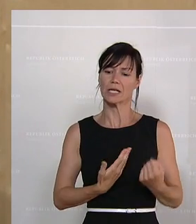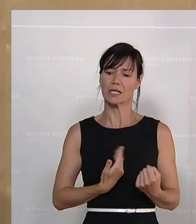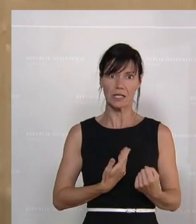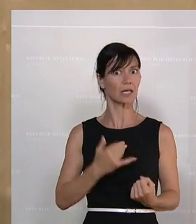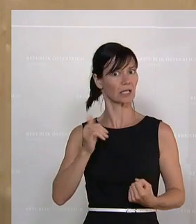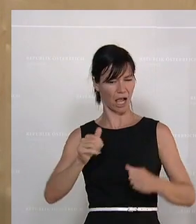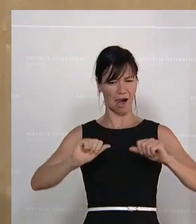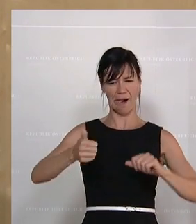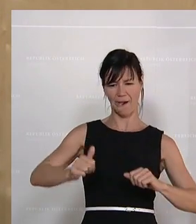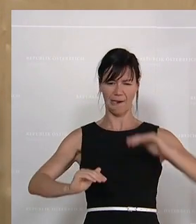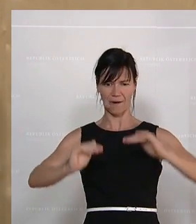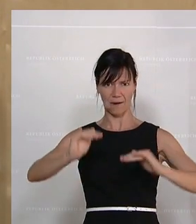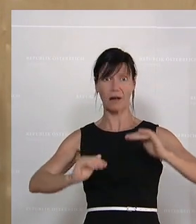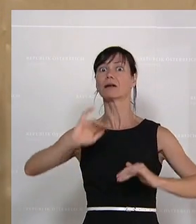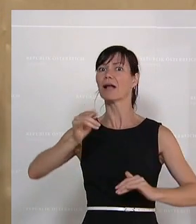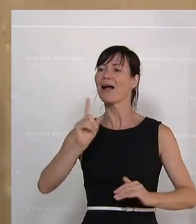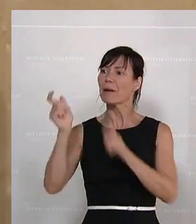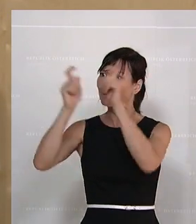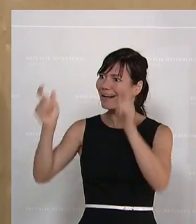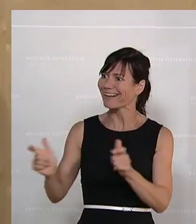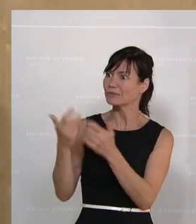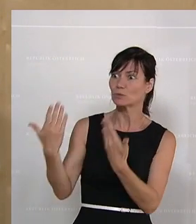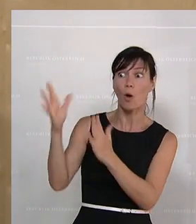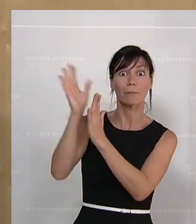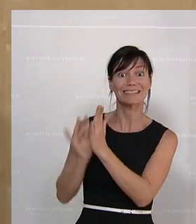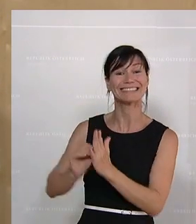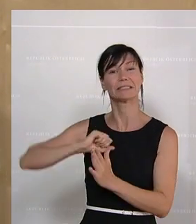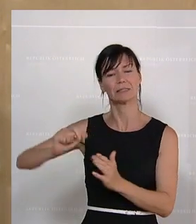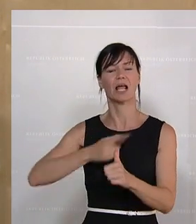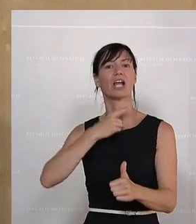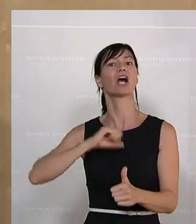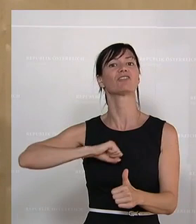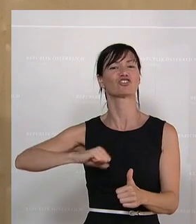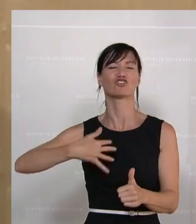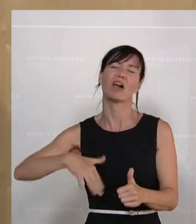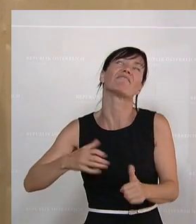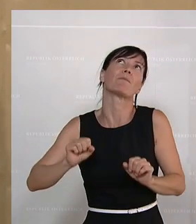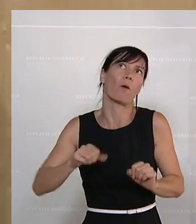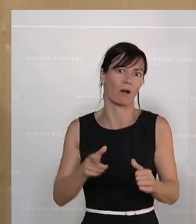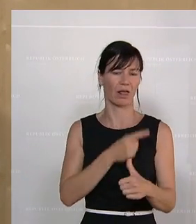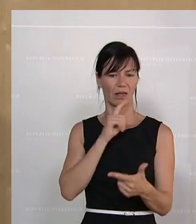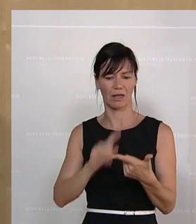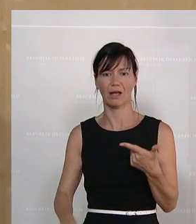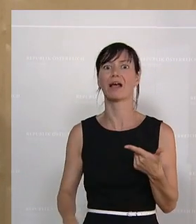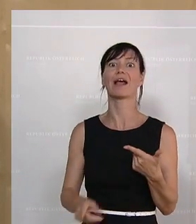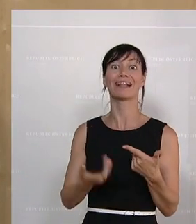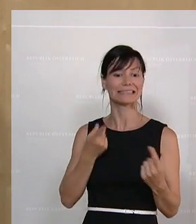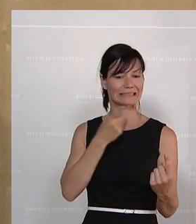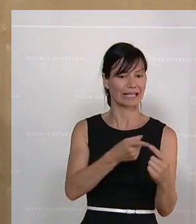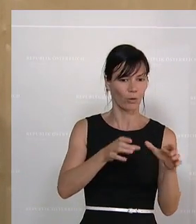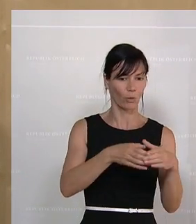ist jedenfalls ein paket das genau diesen prinzipien folgt möglichst raschen wie es halt geht adressieren